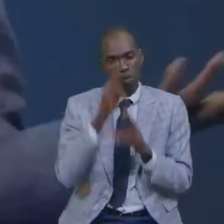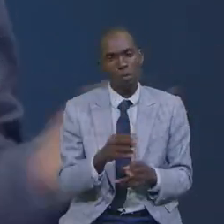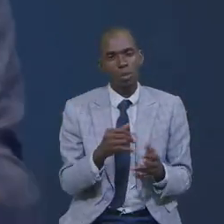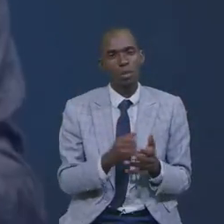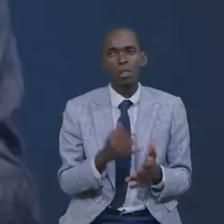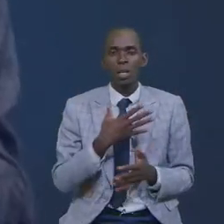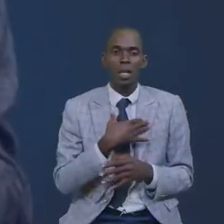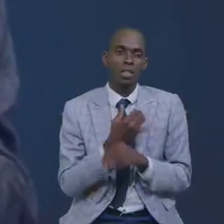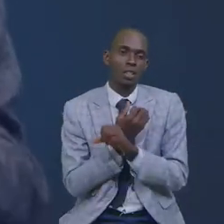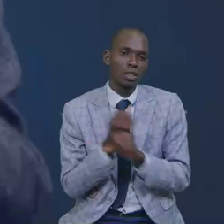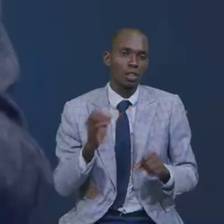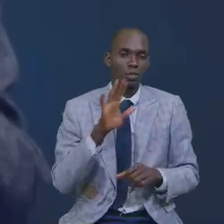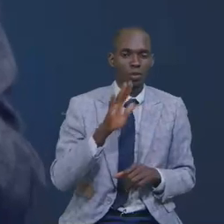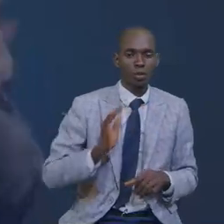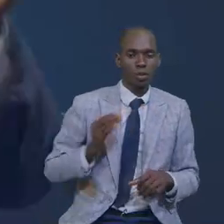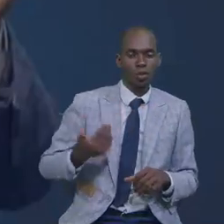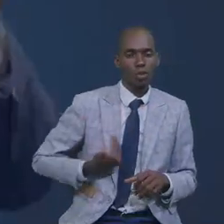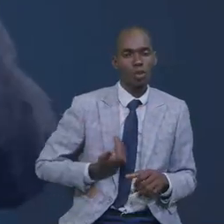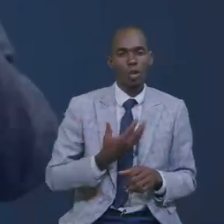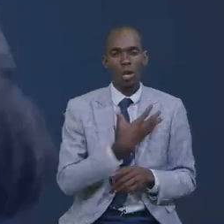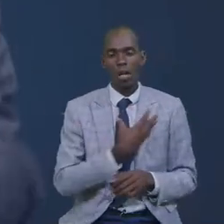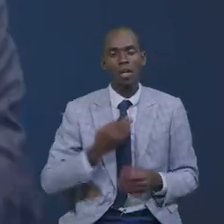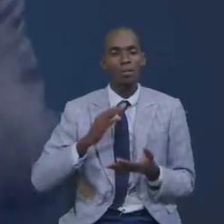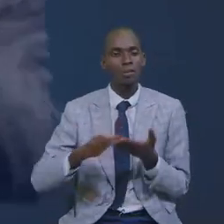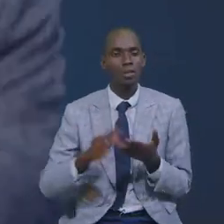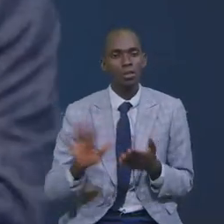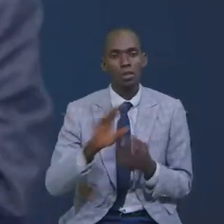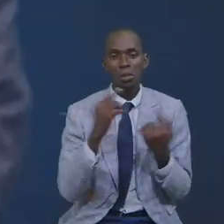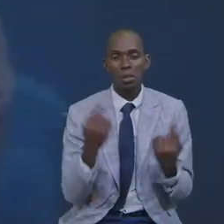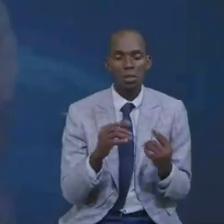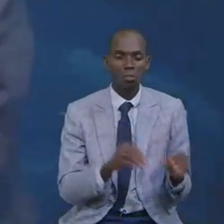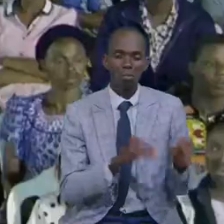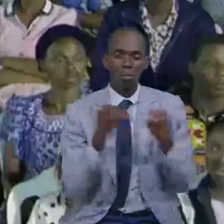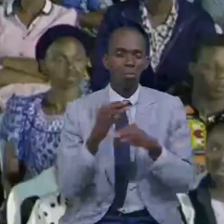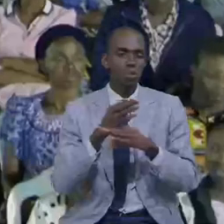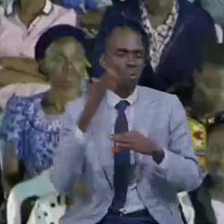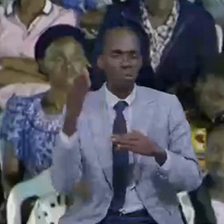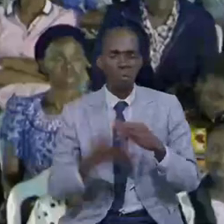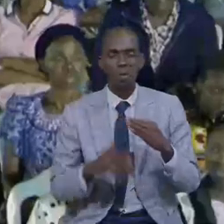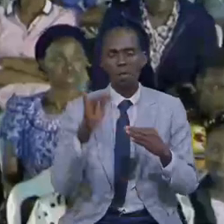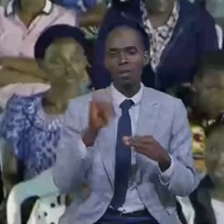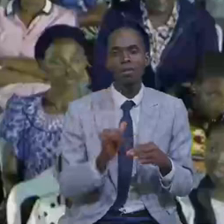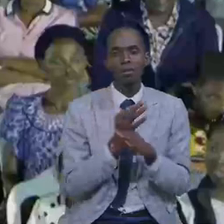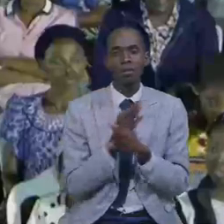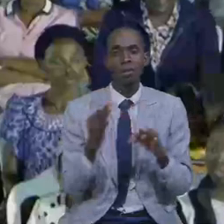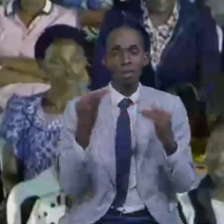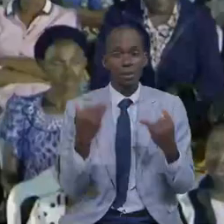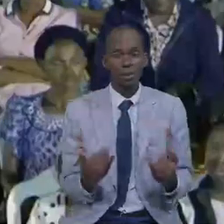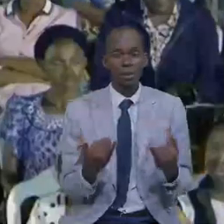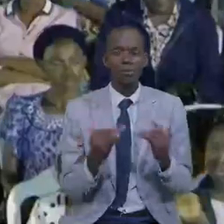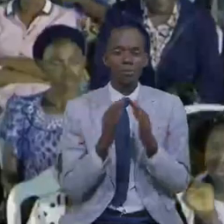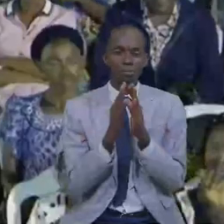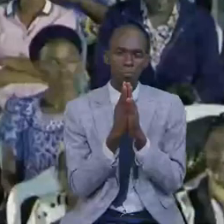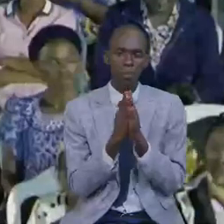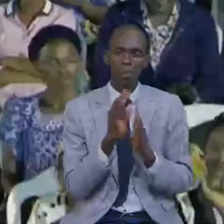et il va sauver ton pardonner tes péchés et ta franchi complètement la tête baissée les